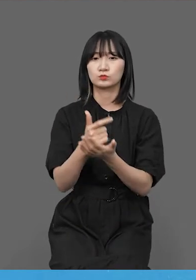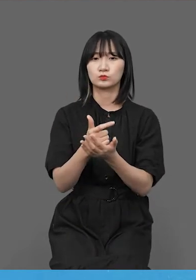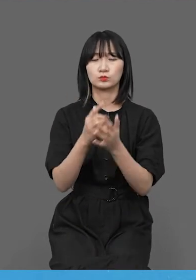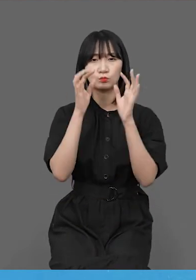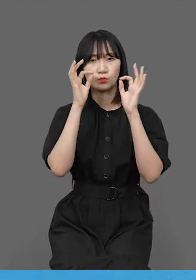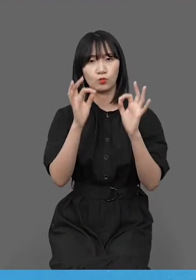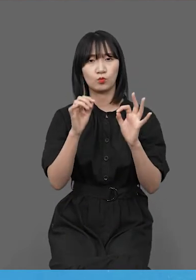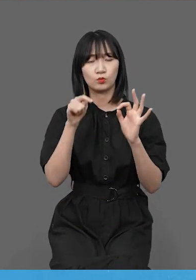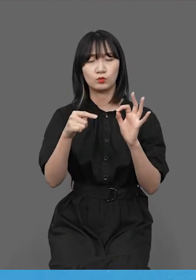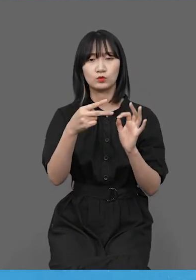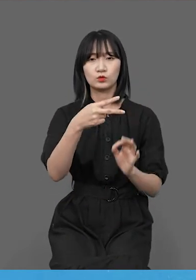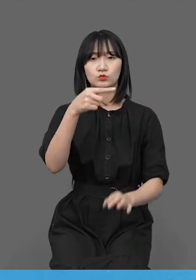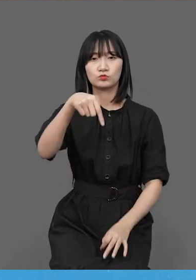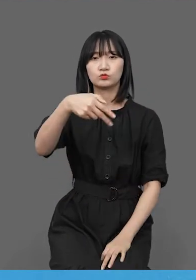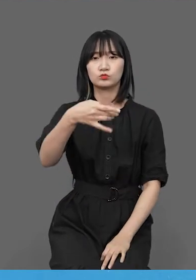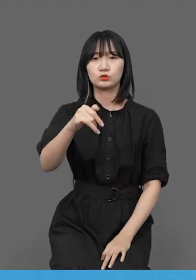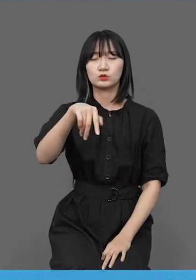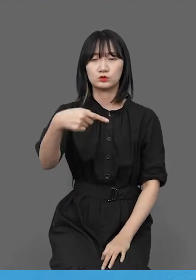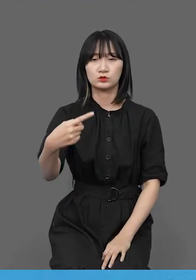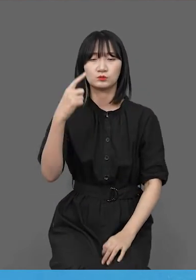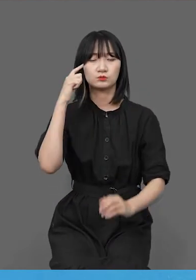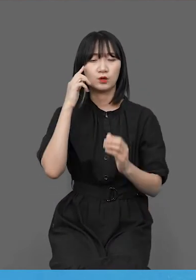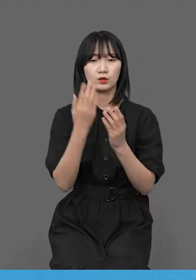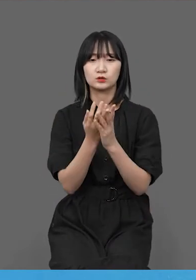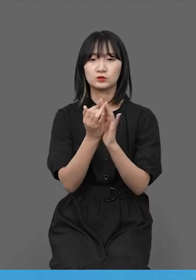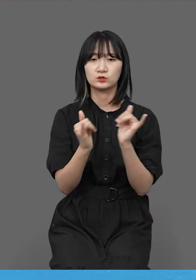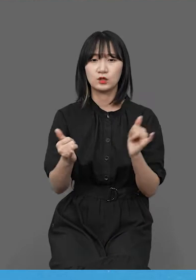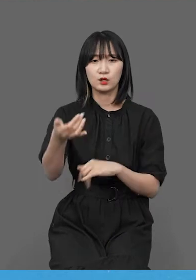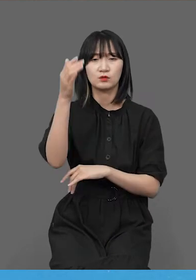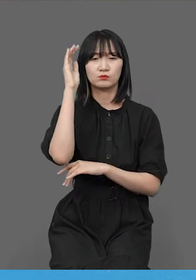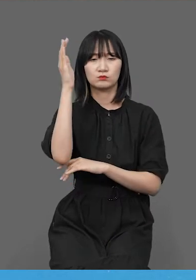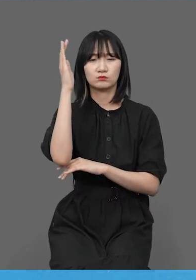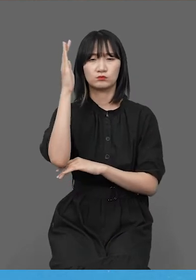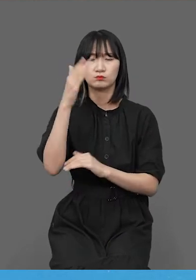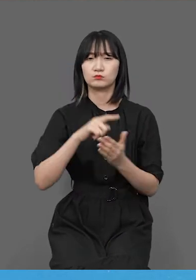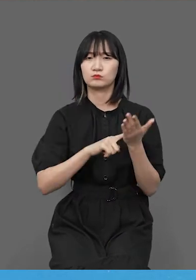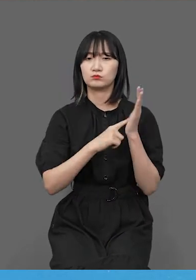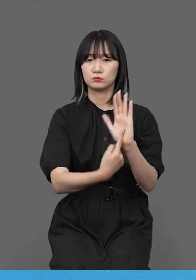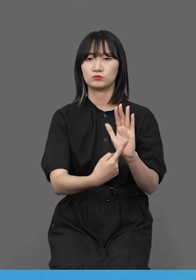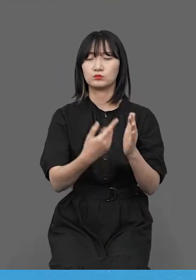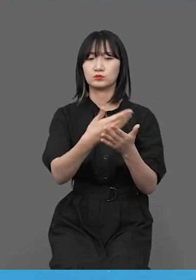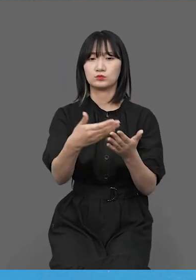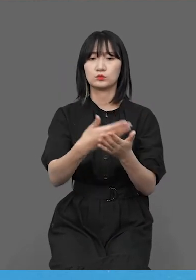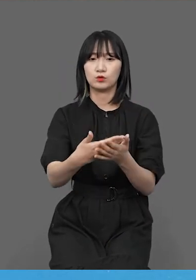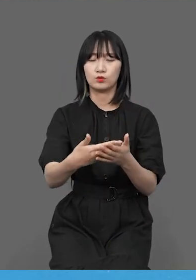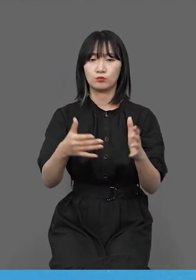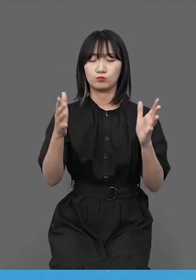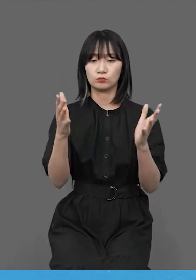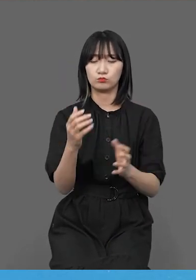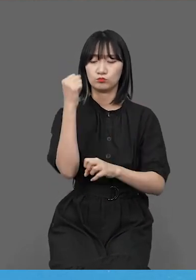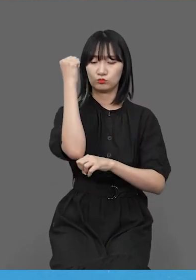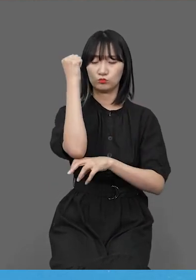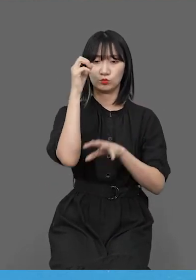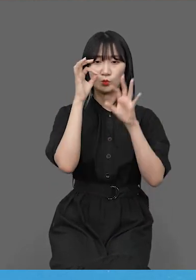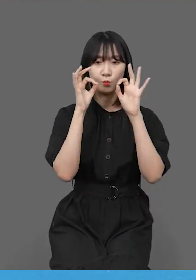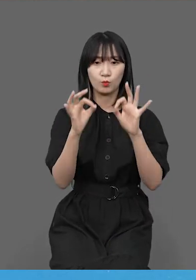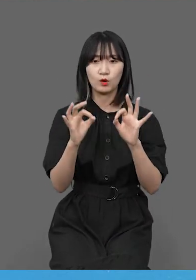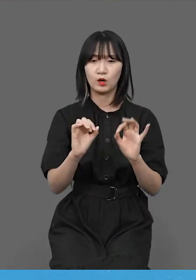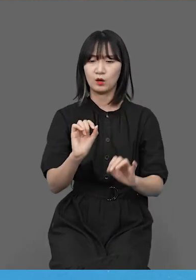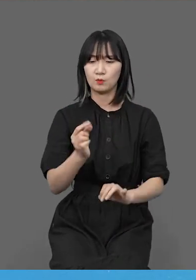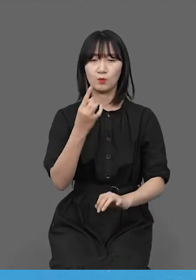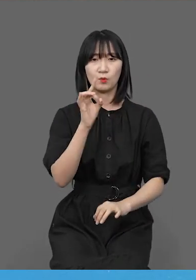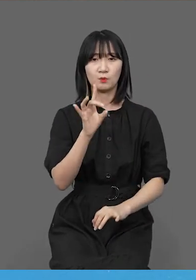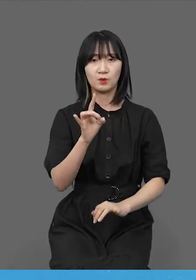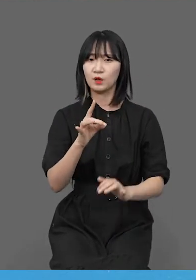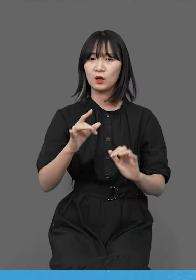둘리틀 박사가 강력하게 주장하는 것은 바로 이 그림입니다. 뿌리 부분을 보십시오. 단일 조상이